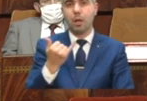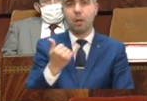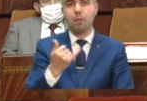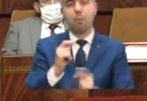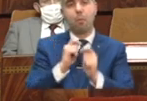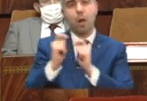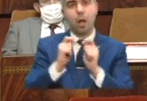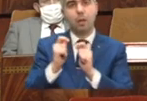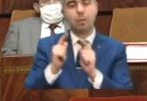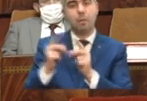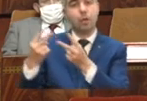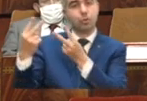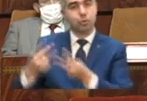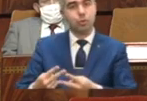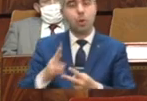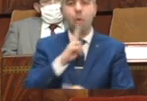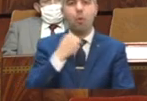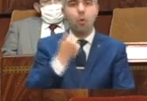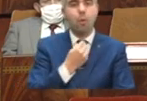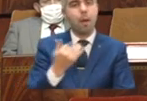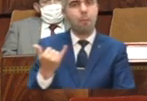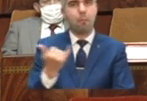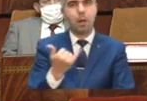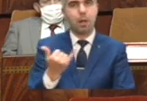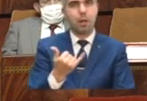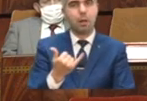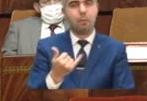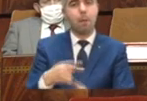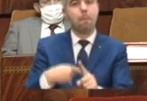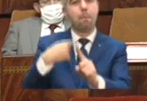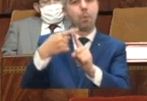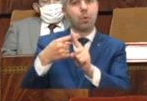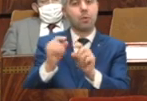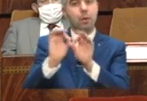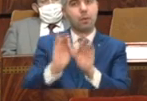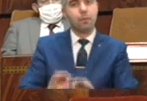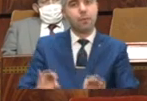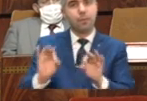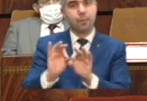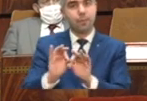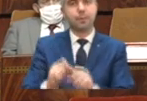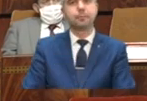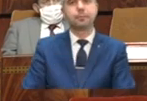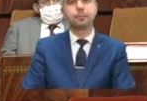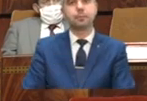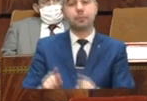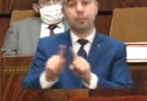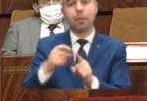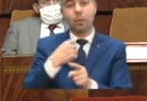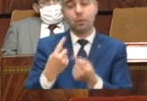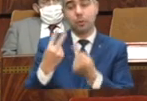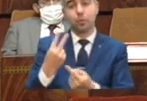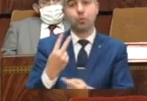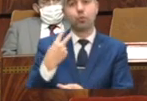مسألة حضور الحكومة. لا يعقل أنه في التعقيبات الإضافية ما كاينش القطاعات، يلاه كنديروا جوج، وحتى